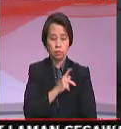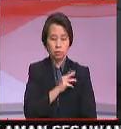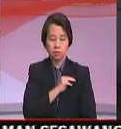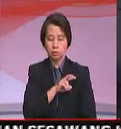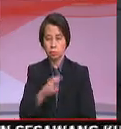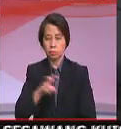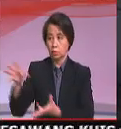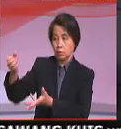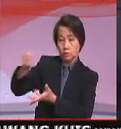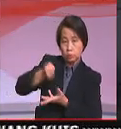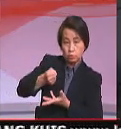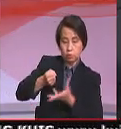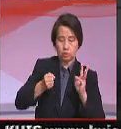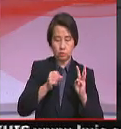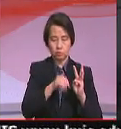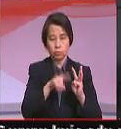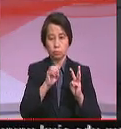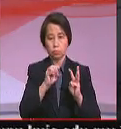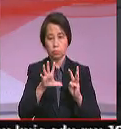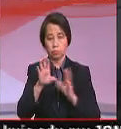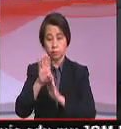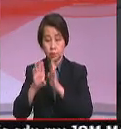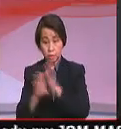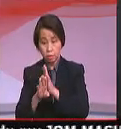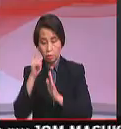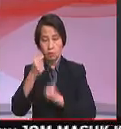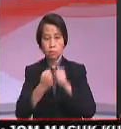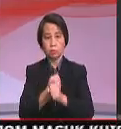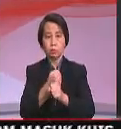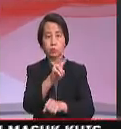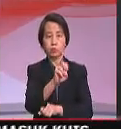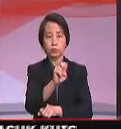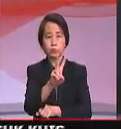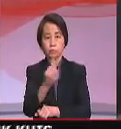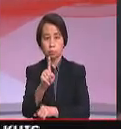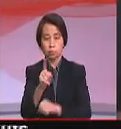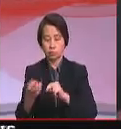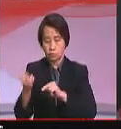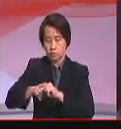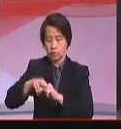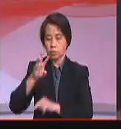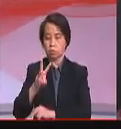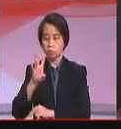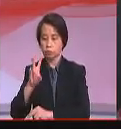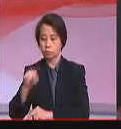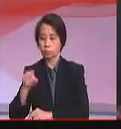menerima peruntukan r6.05 bilion untuk tahun 2021 peningkatan